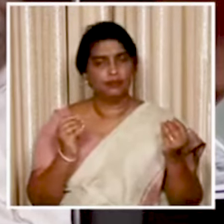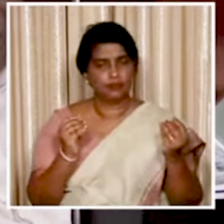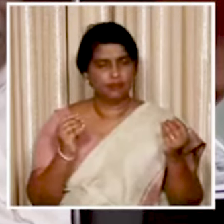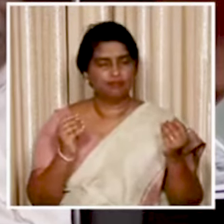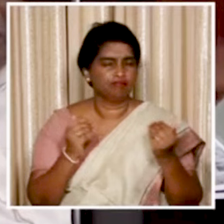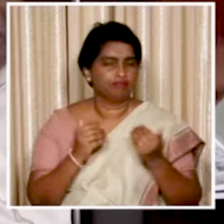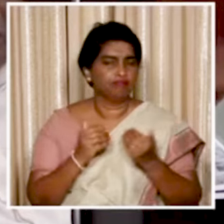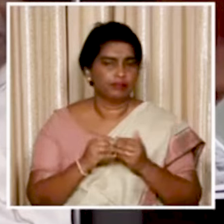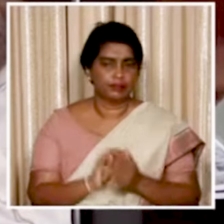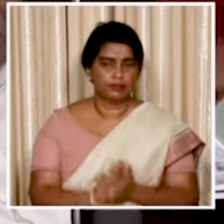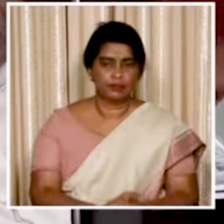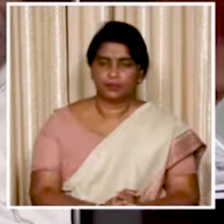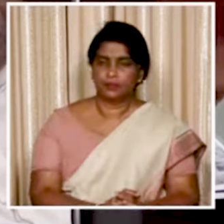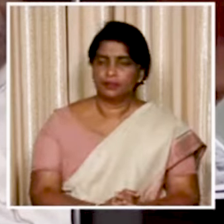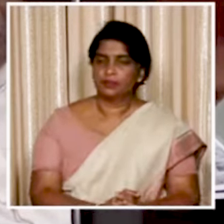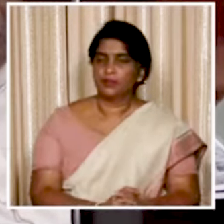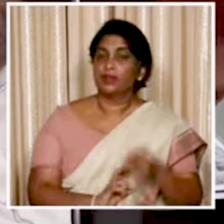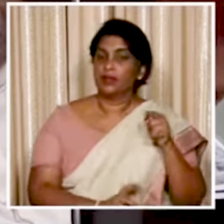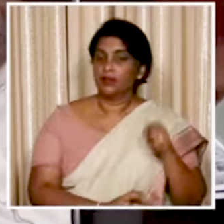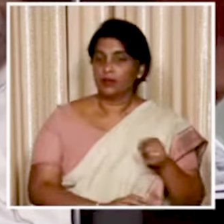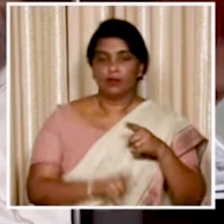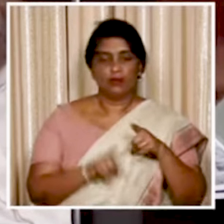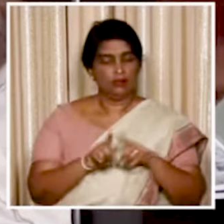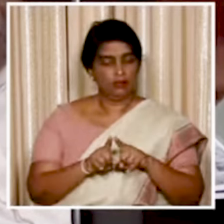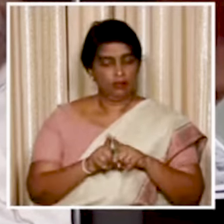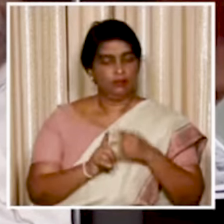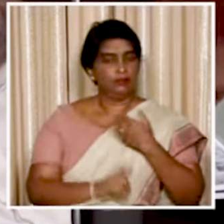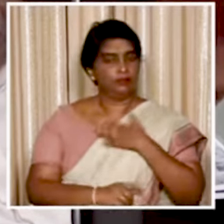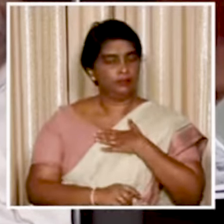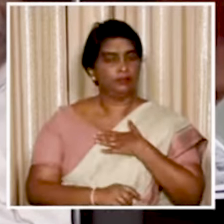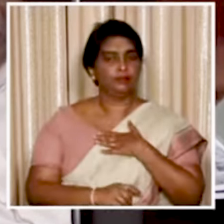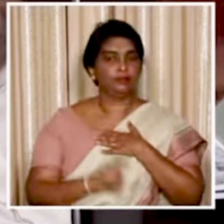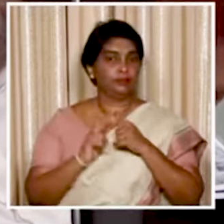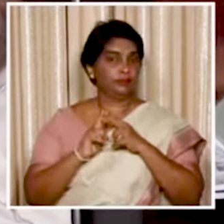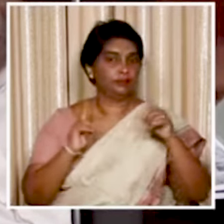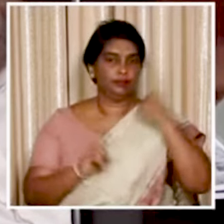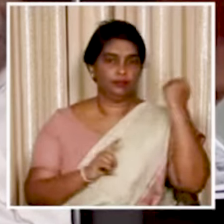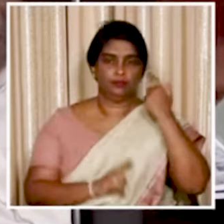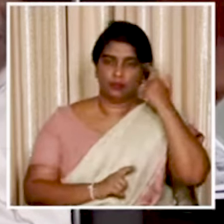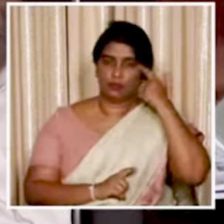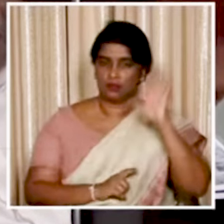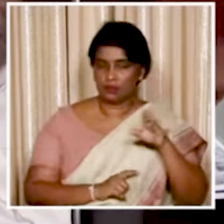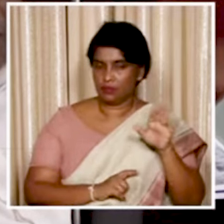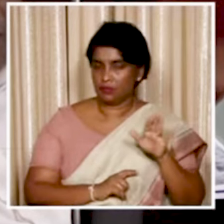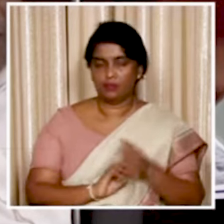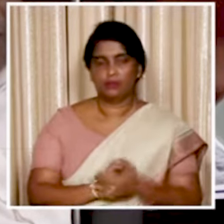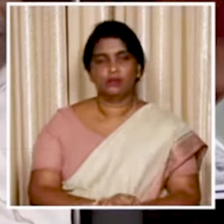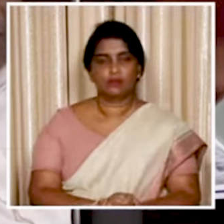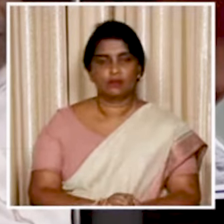දුර දෙක යන්නේ නැති. අනිවාර්ය මම මීට වඩා කතා කරන්න බලාපොරොත්තු වෙන්නේ